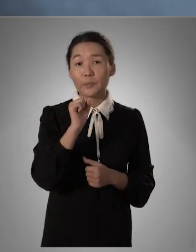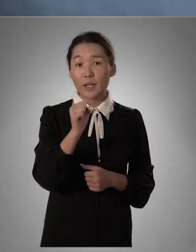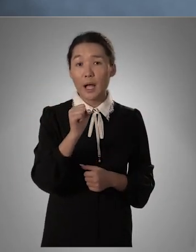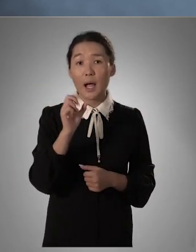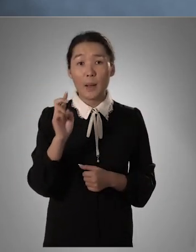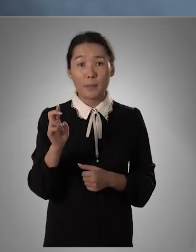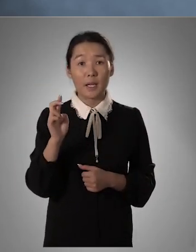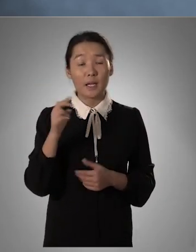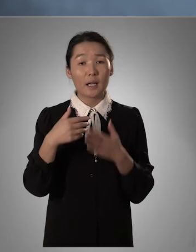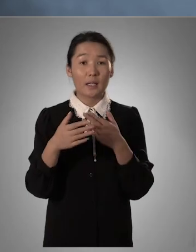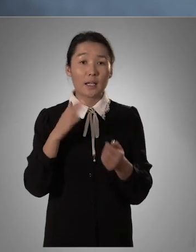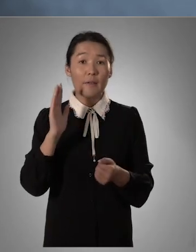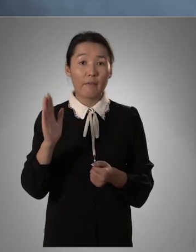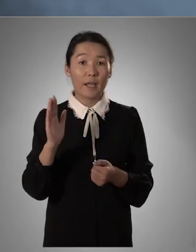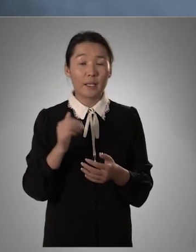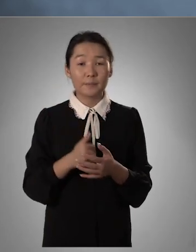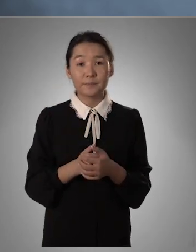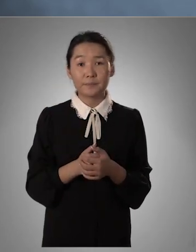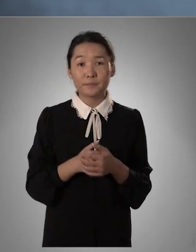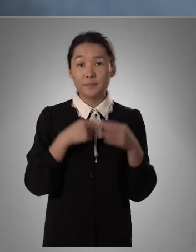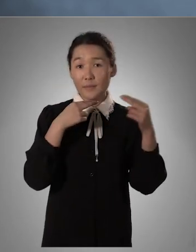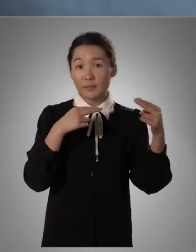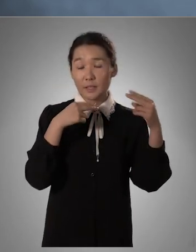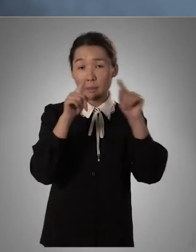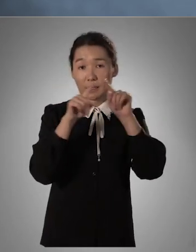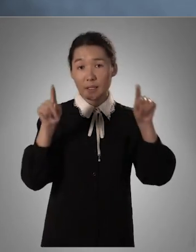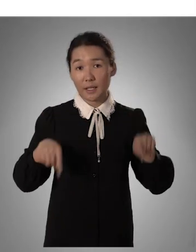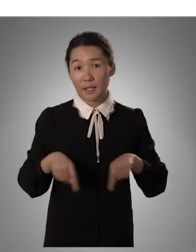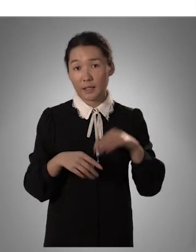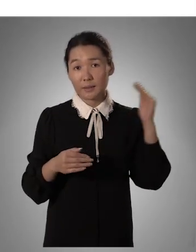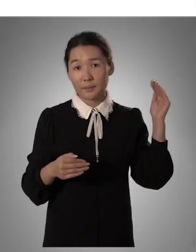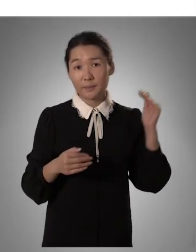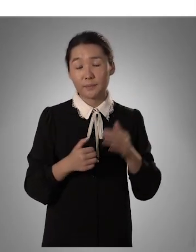или в внимание на экран